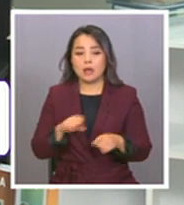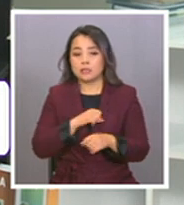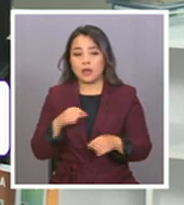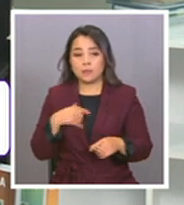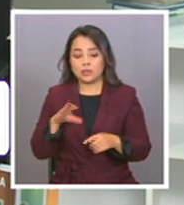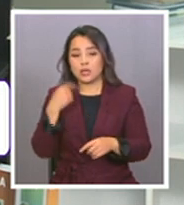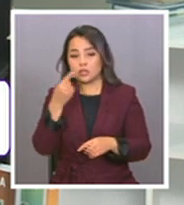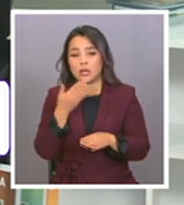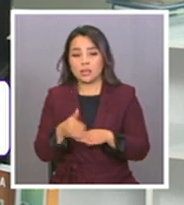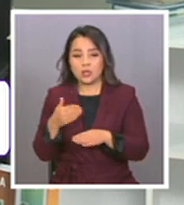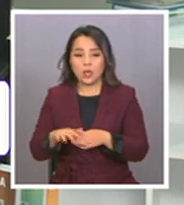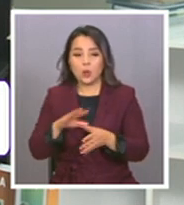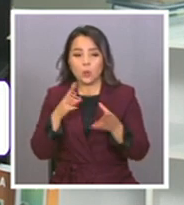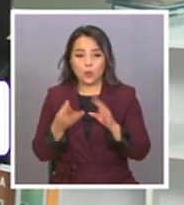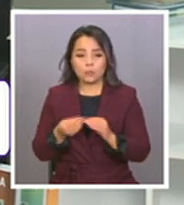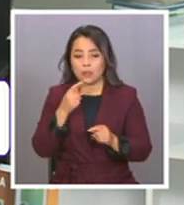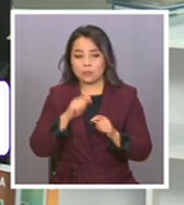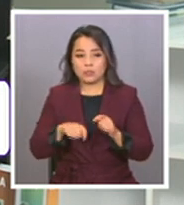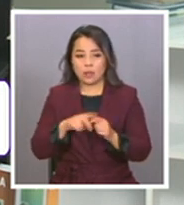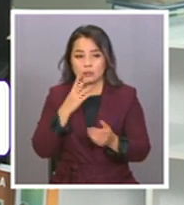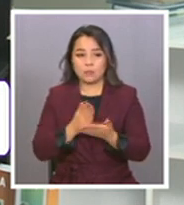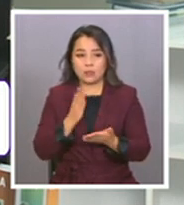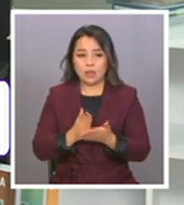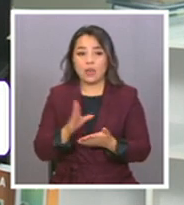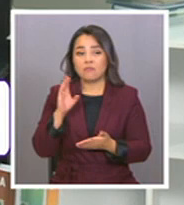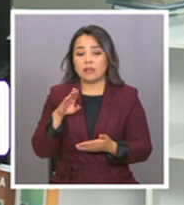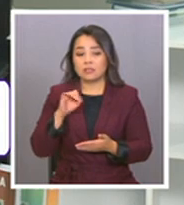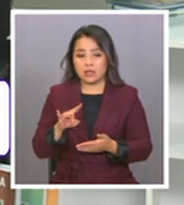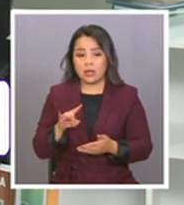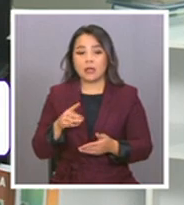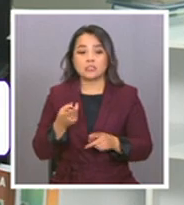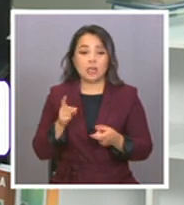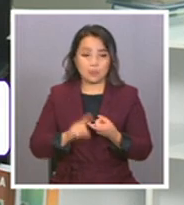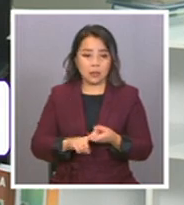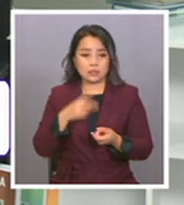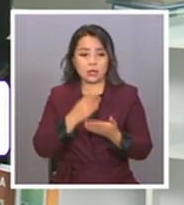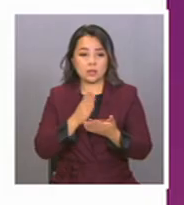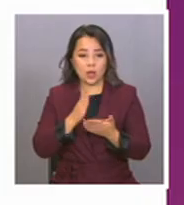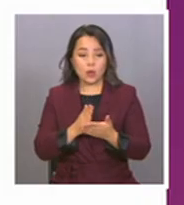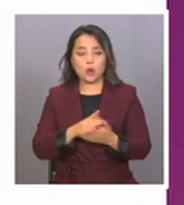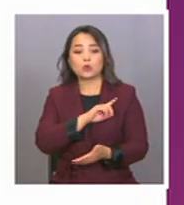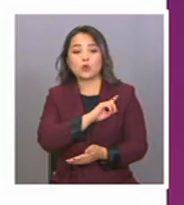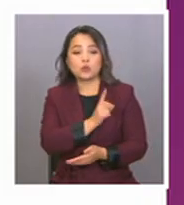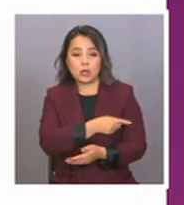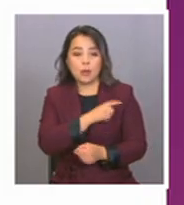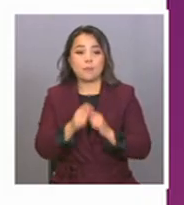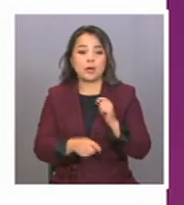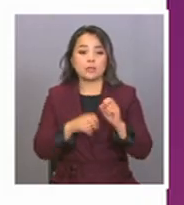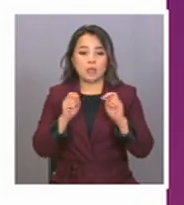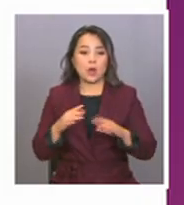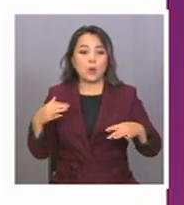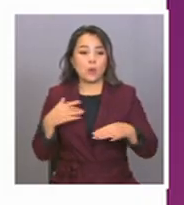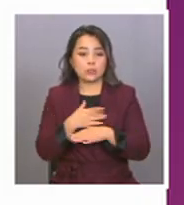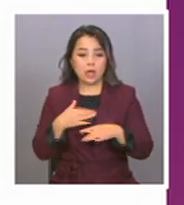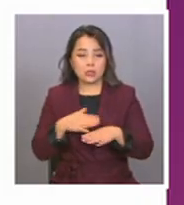жеке өлшем бірліктері бар екен. Ал векторлық шамаға мысал келтіретін болсақ, ол күш, материалдық дененің қозғалысын